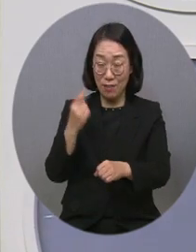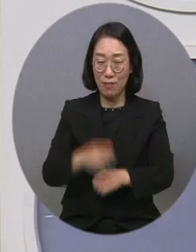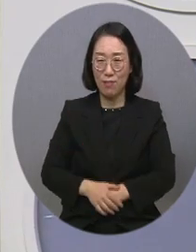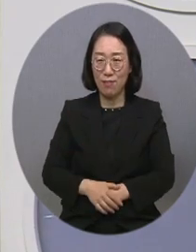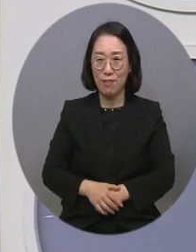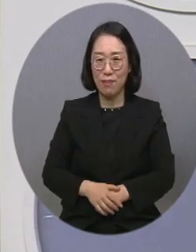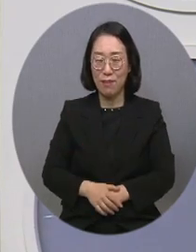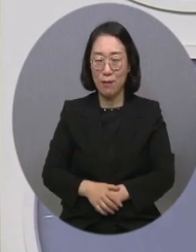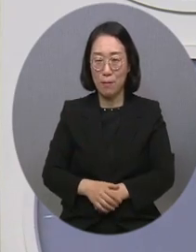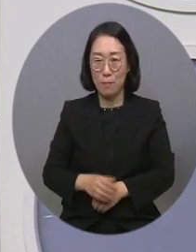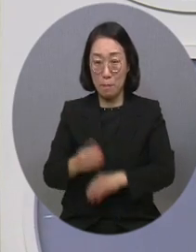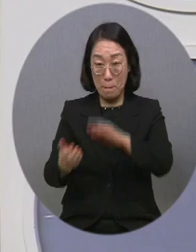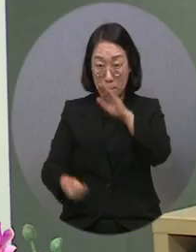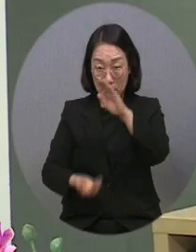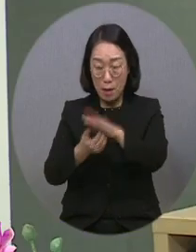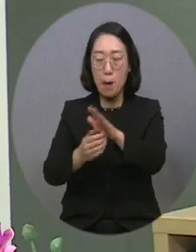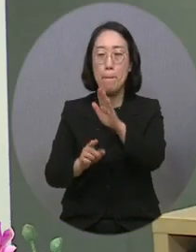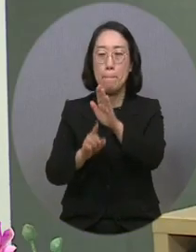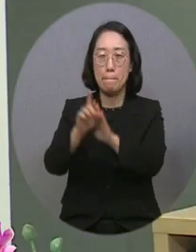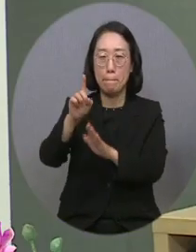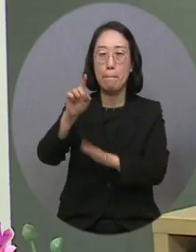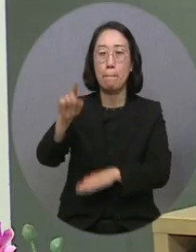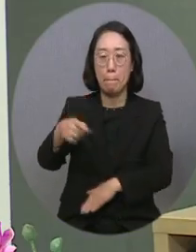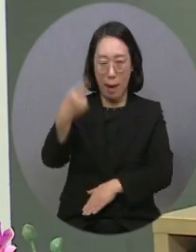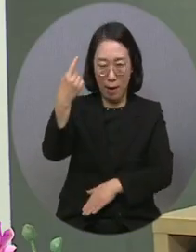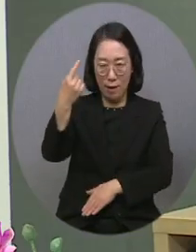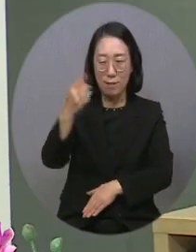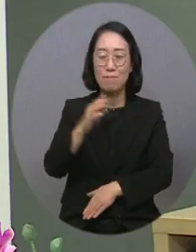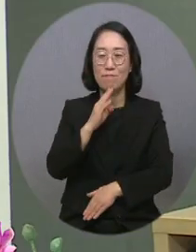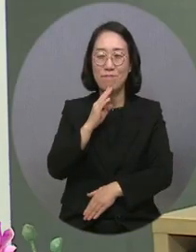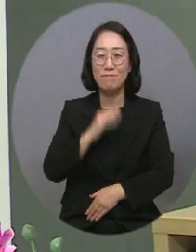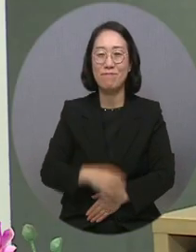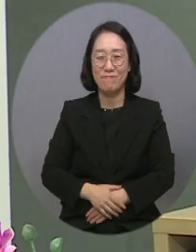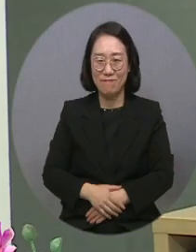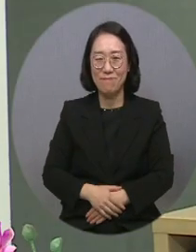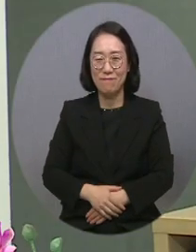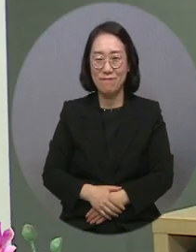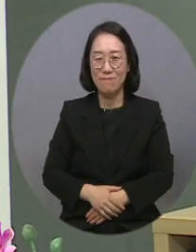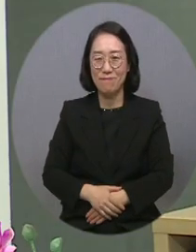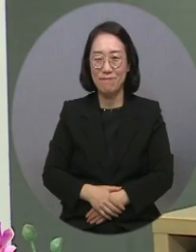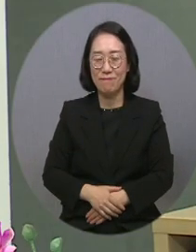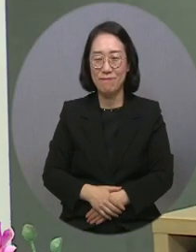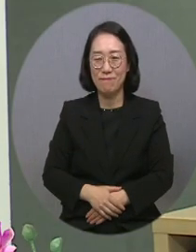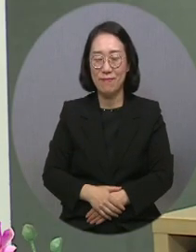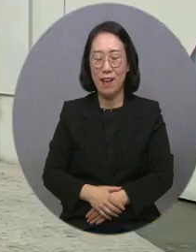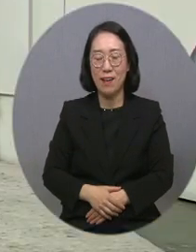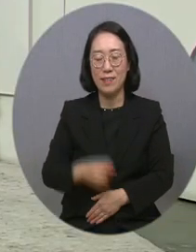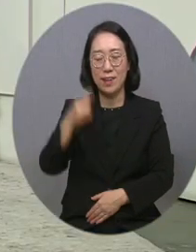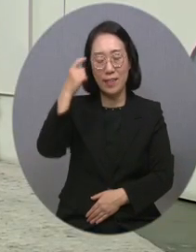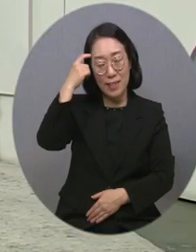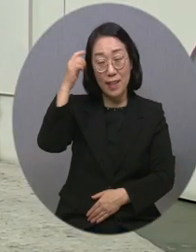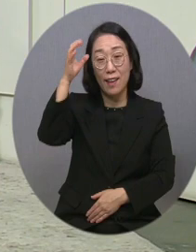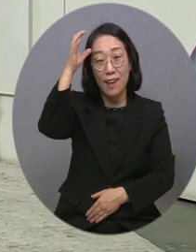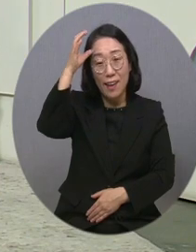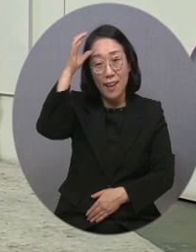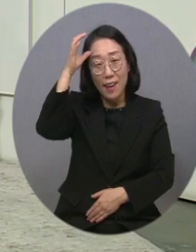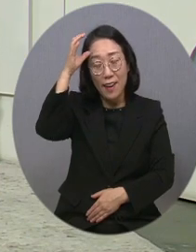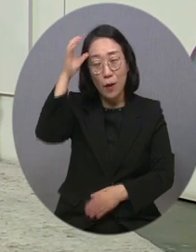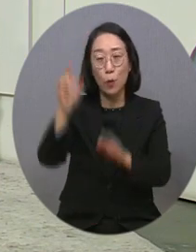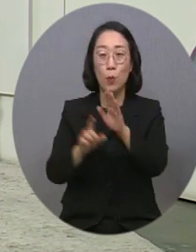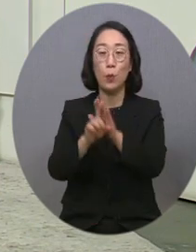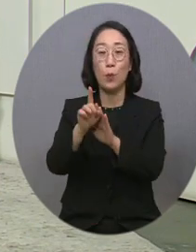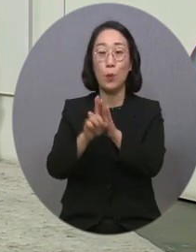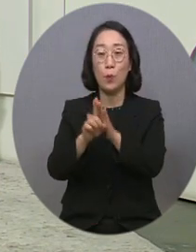100도는 예, 달성을 했습니다. 아, 그러세요? 네. 예, 당연히 달성을 하죠. 예상 온도는 100입니까? 이제 저희가